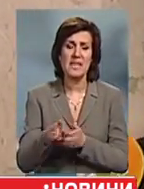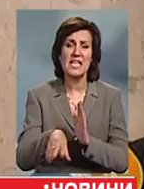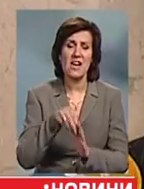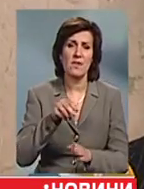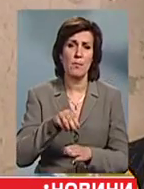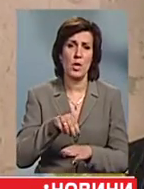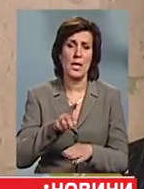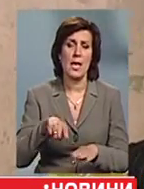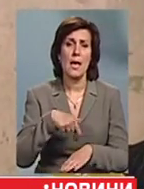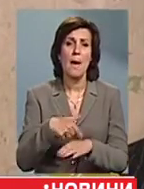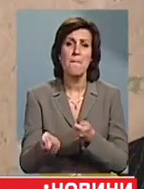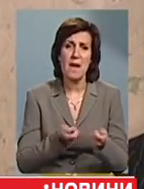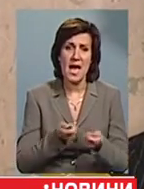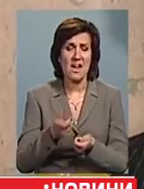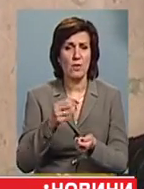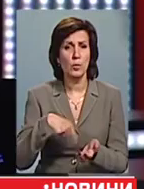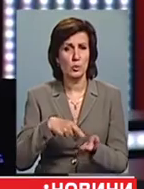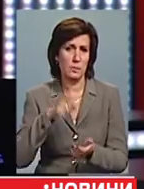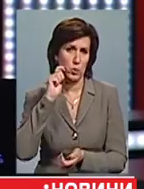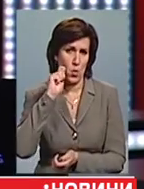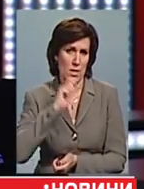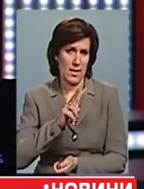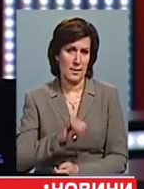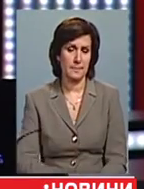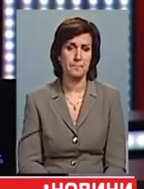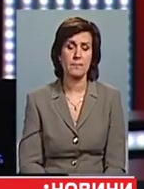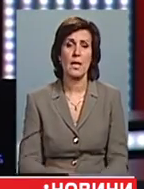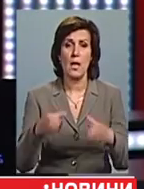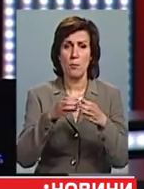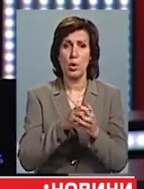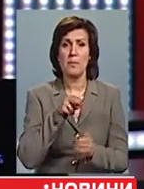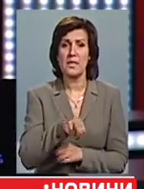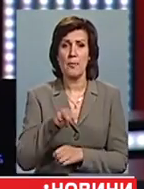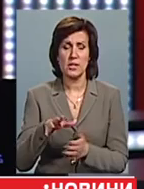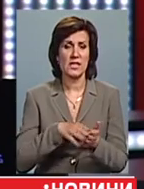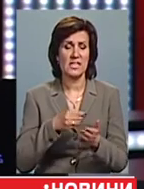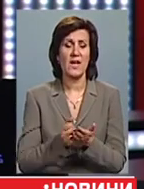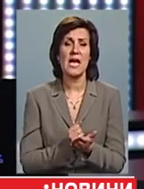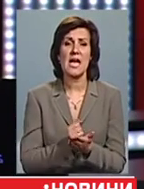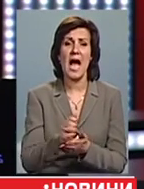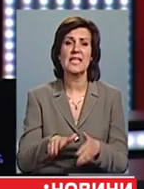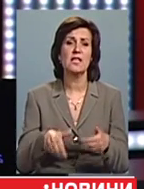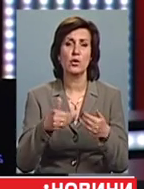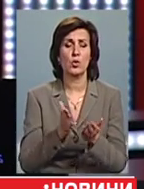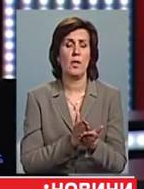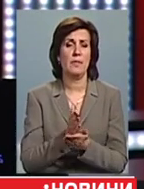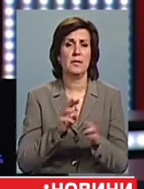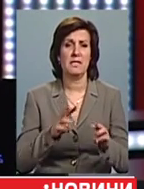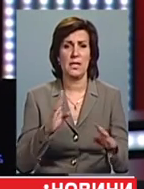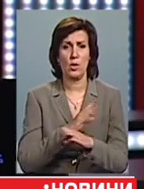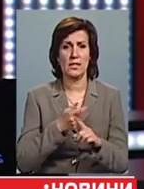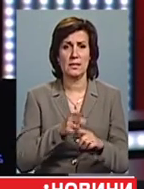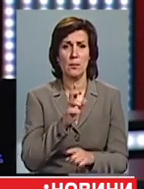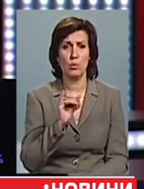мера в одному з міст в Україні. У блоку Петра Порошенка назвали кандидатуру на посаду міністра екології. Це